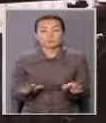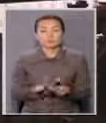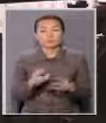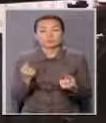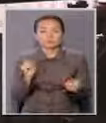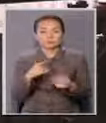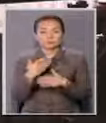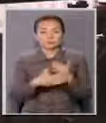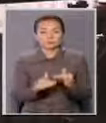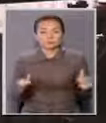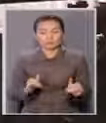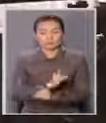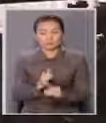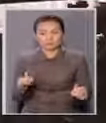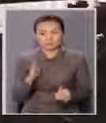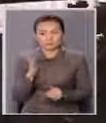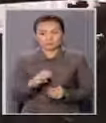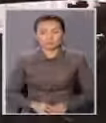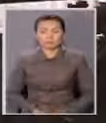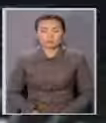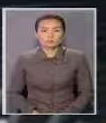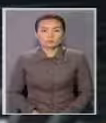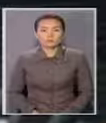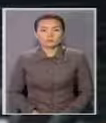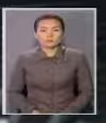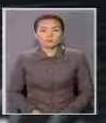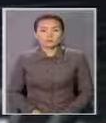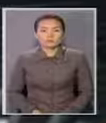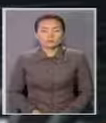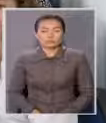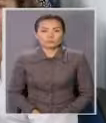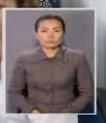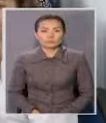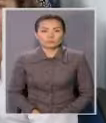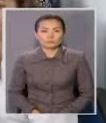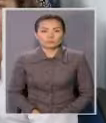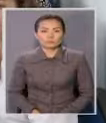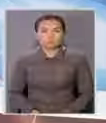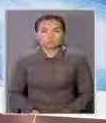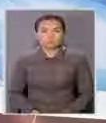кәдегасы болашақ өнер майталмандарының шығуына сеп болмақ. Нұрлыбек Бақталихан Таңатов, жаңалық қызметі.